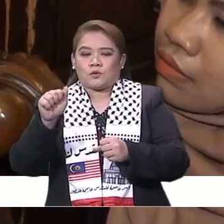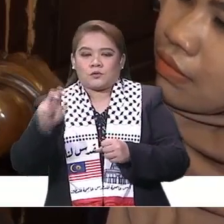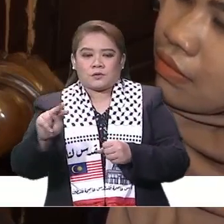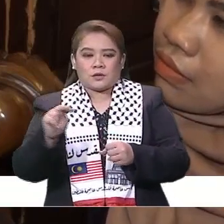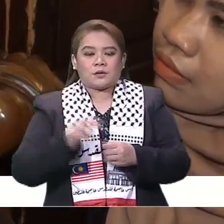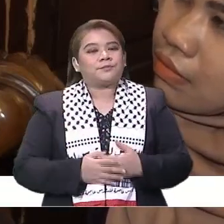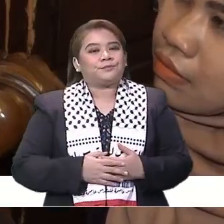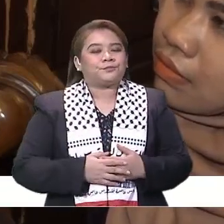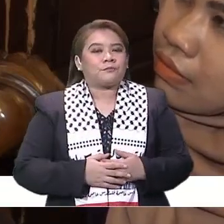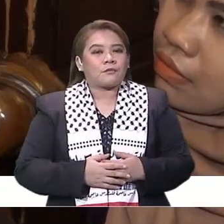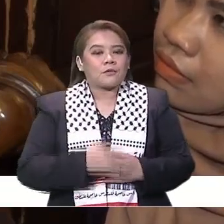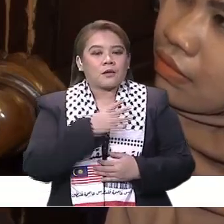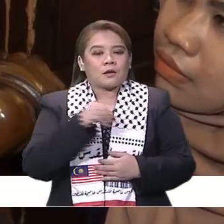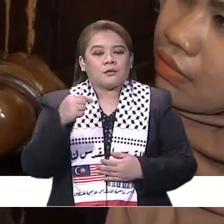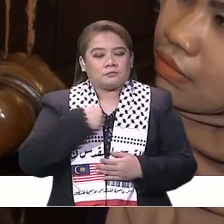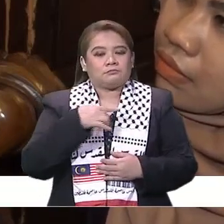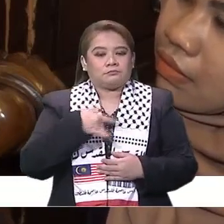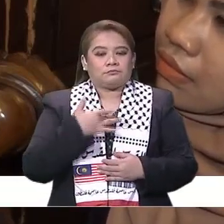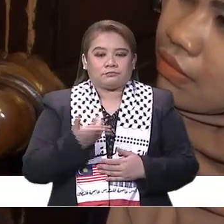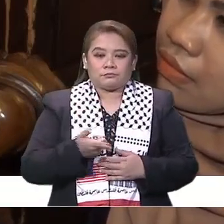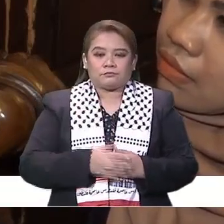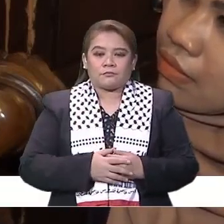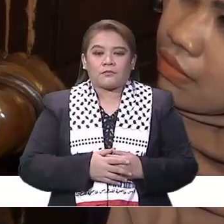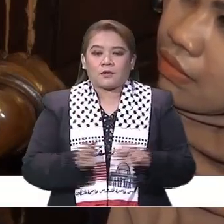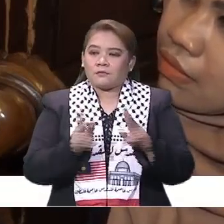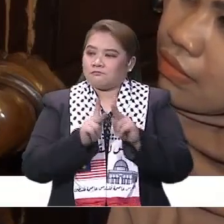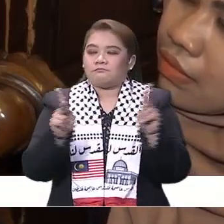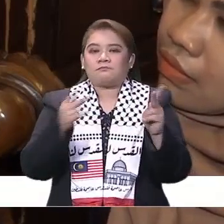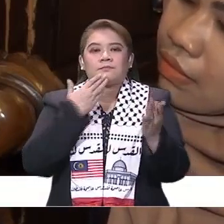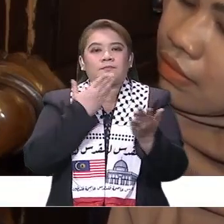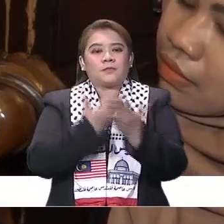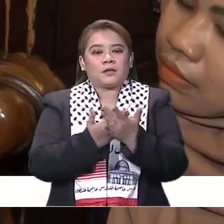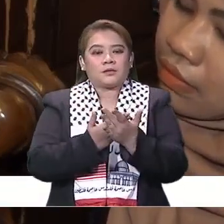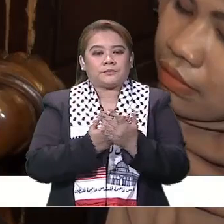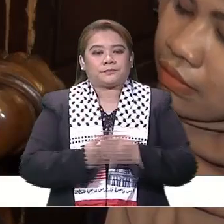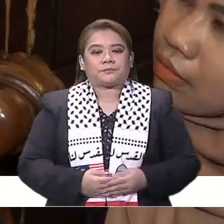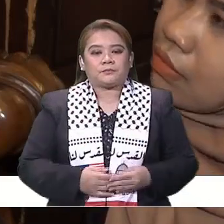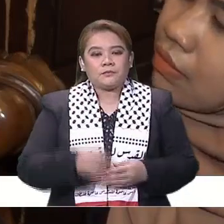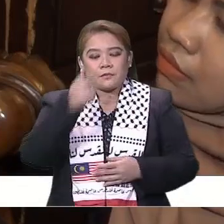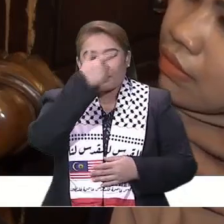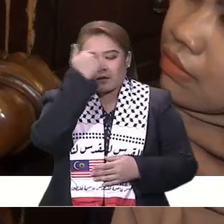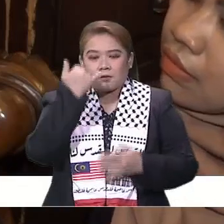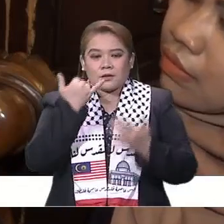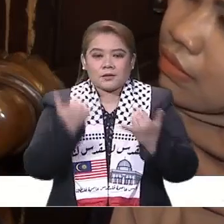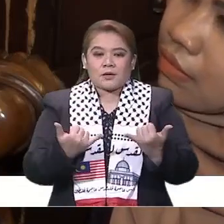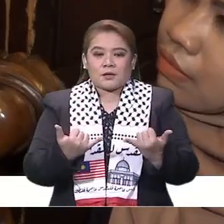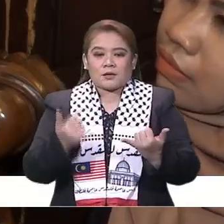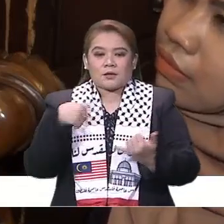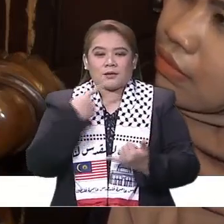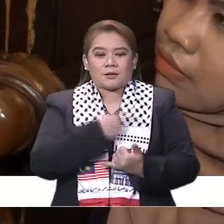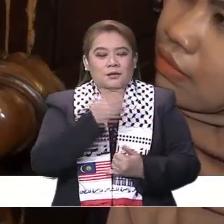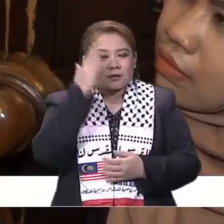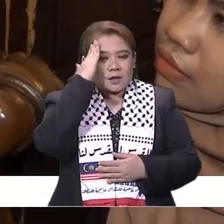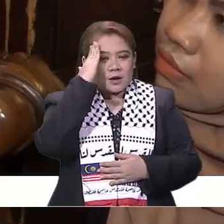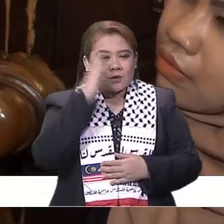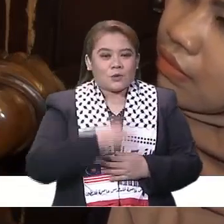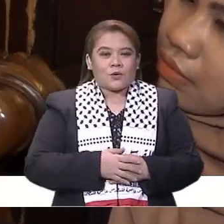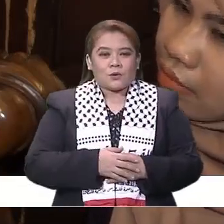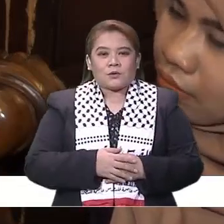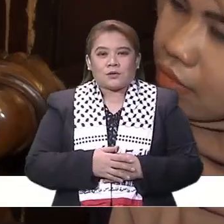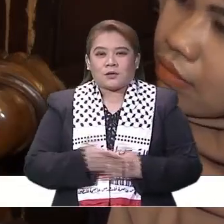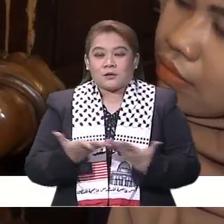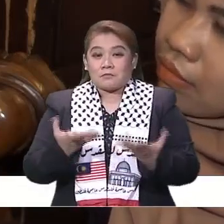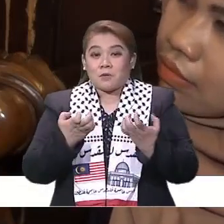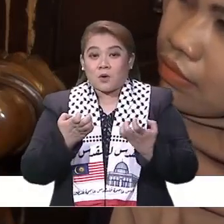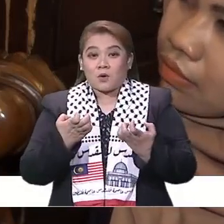putusan. Dan saya rasa, this is very good because zaman sekarang ni saya tahu kita lebih pada sensasi,